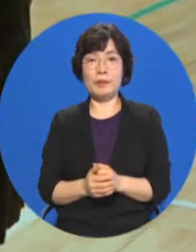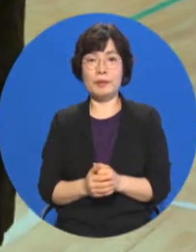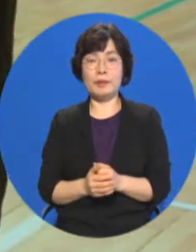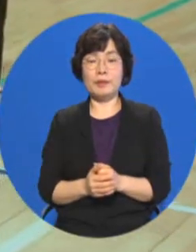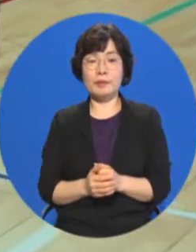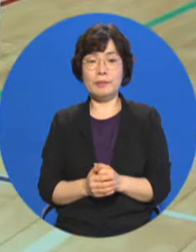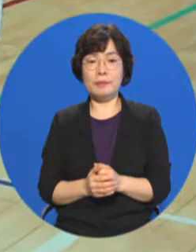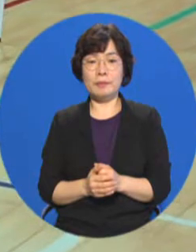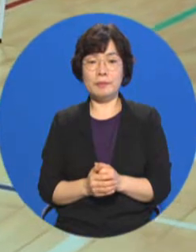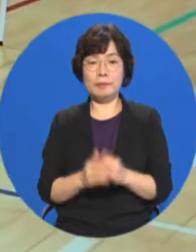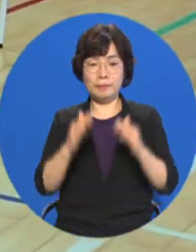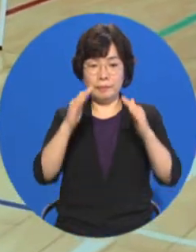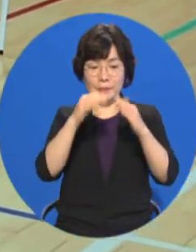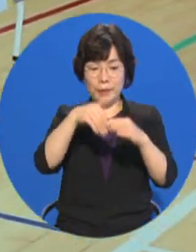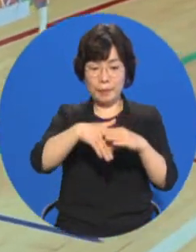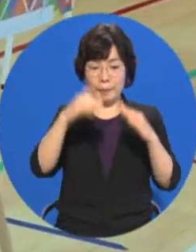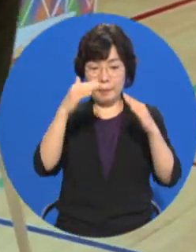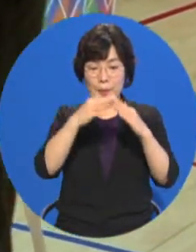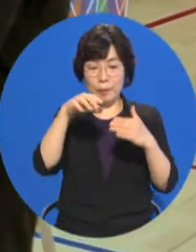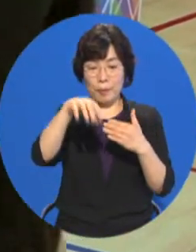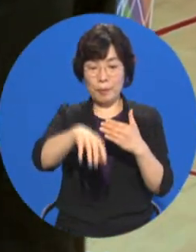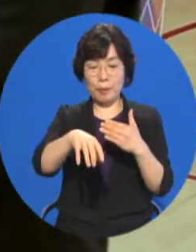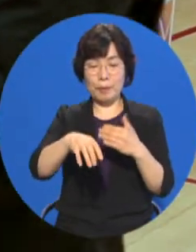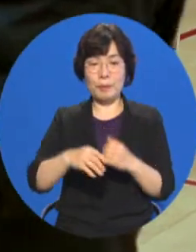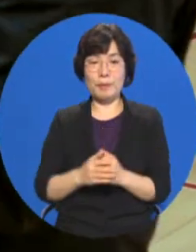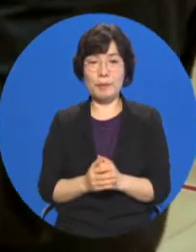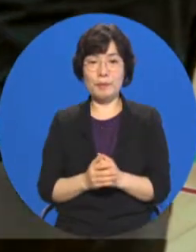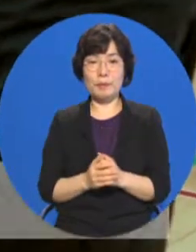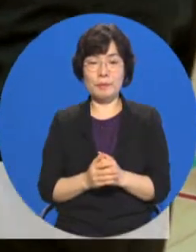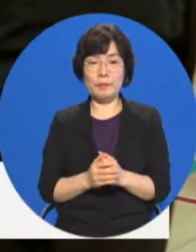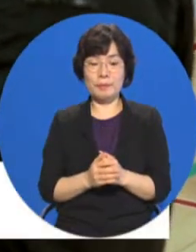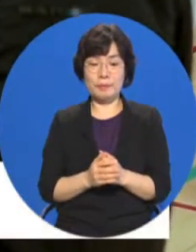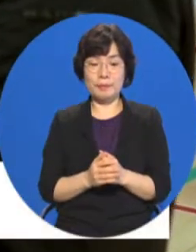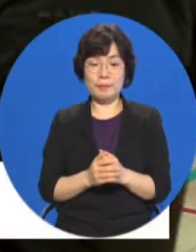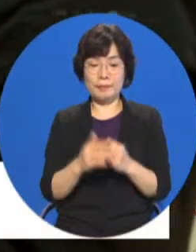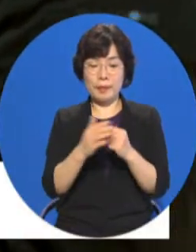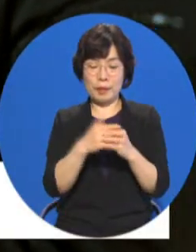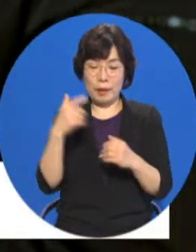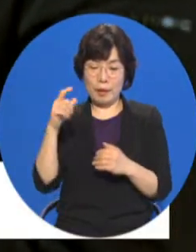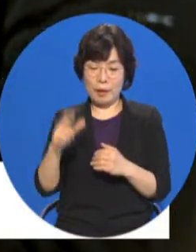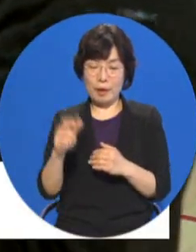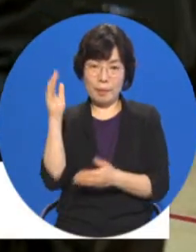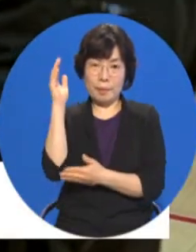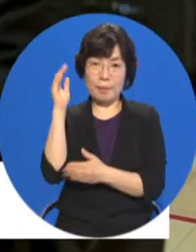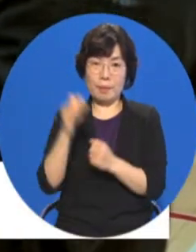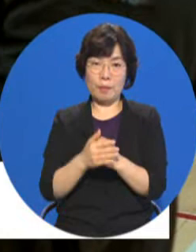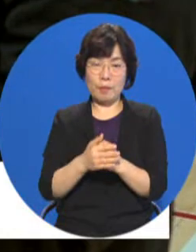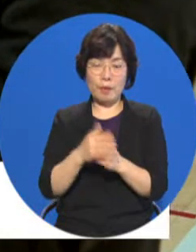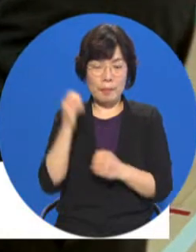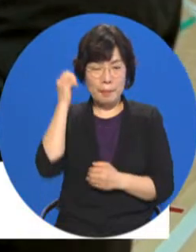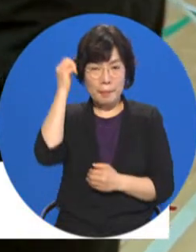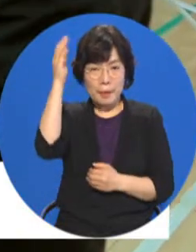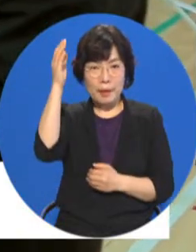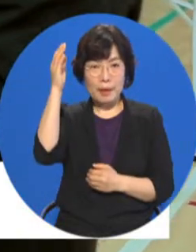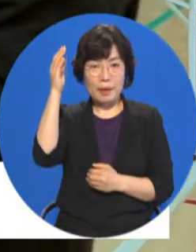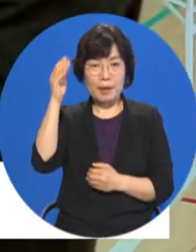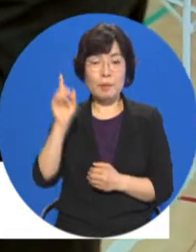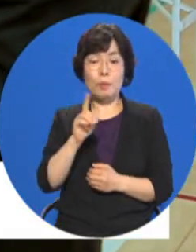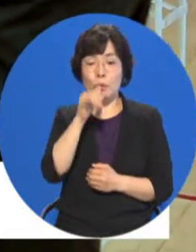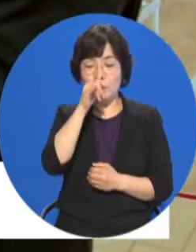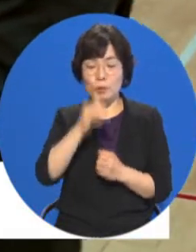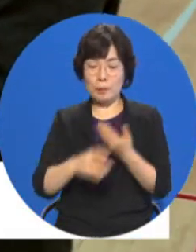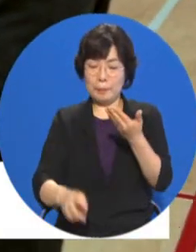내기를 제조기 표도 앞에 나와 있는데요 음 선거 때마다 이제 감기는 부분인데 우리 꾼들 께서 깜빡 하시고 이